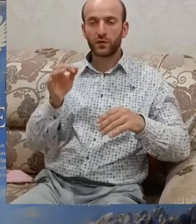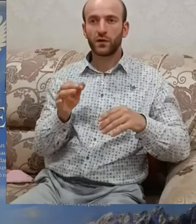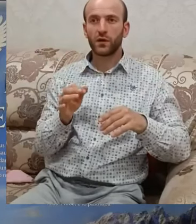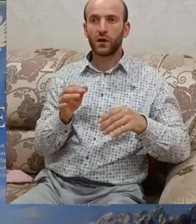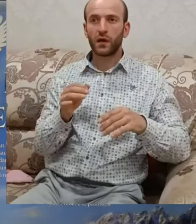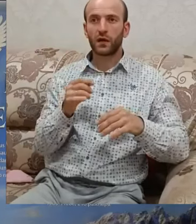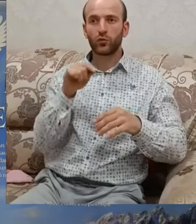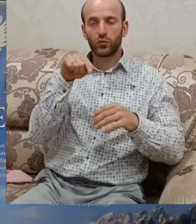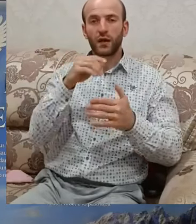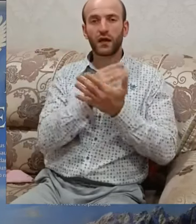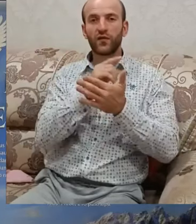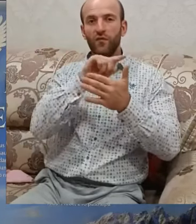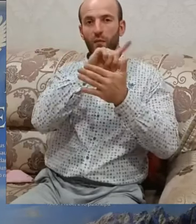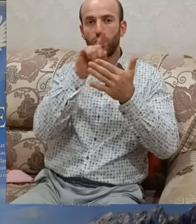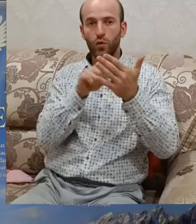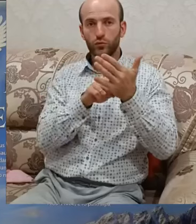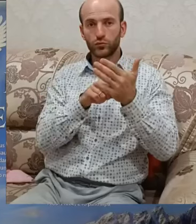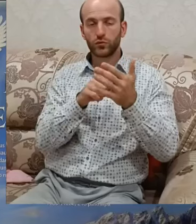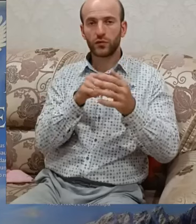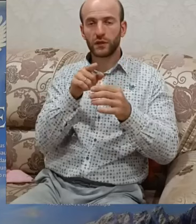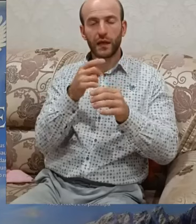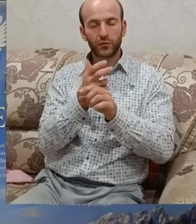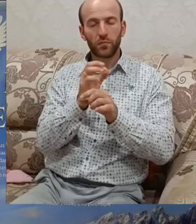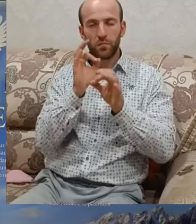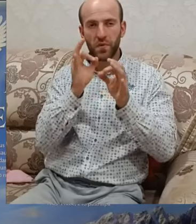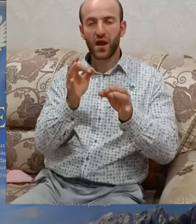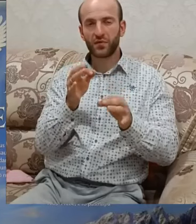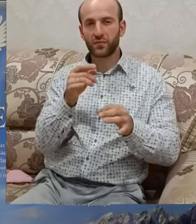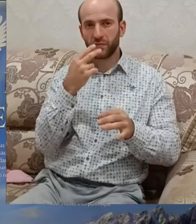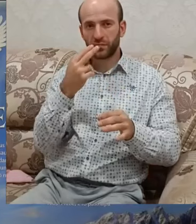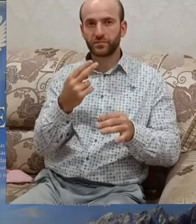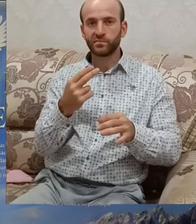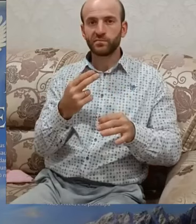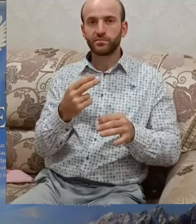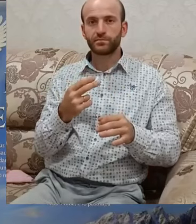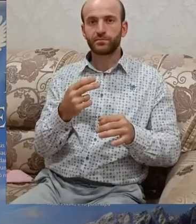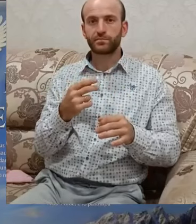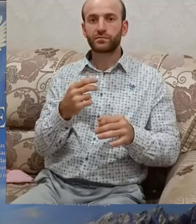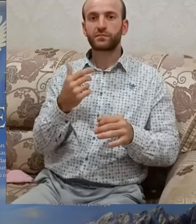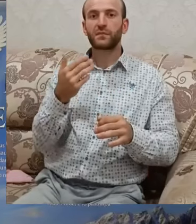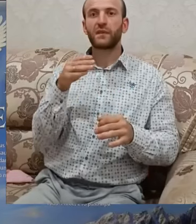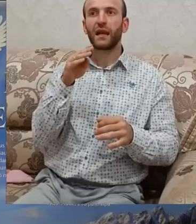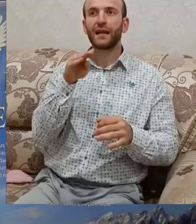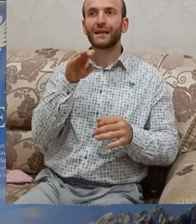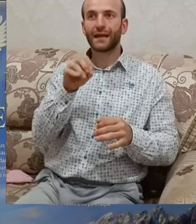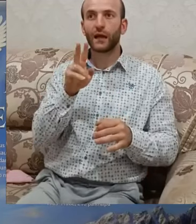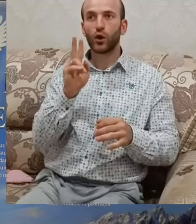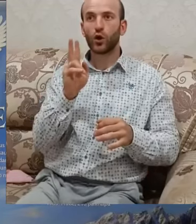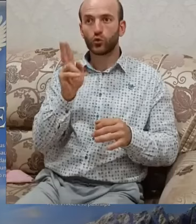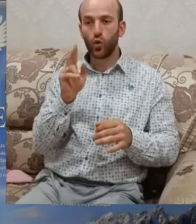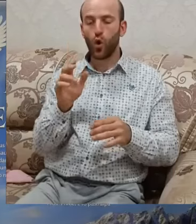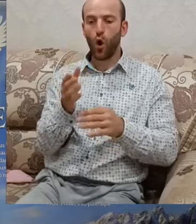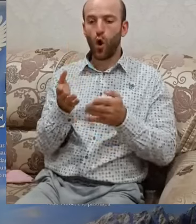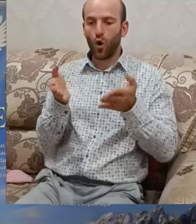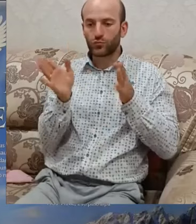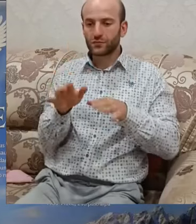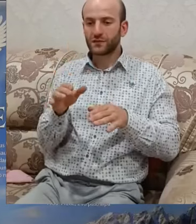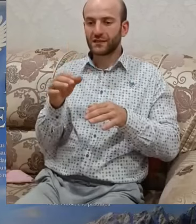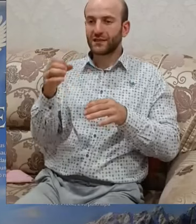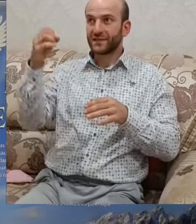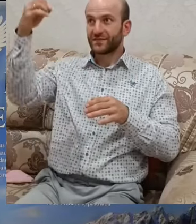очень правильный. Kas pasiliekame žinios artume? Те, кто остаемся в близости послания, tai yra labai